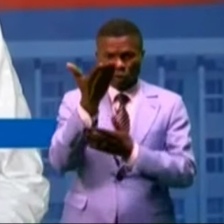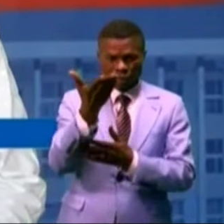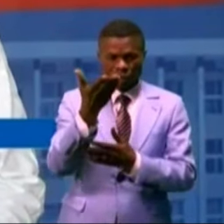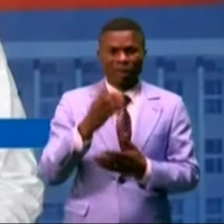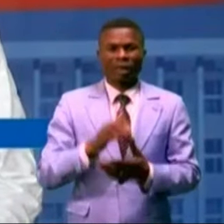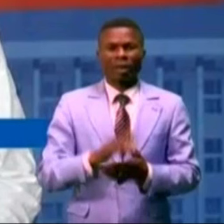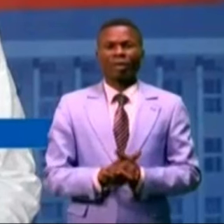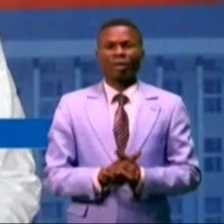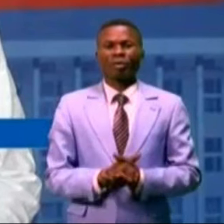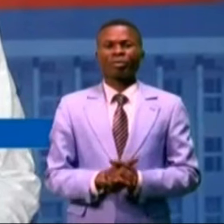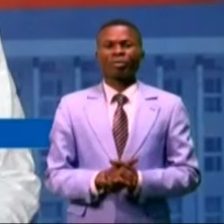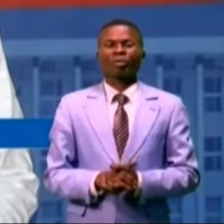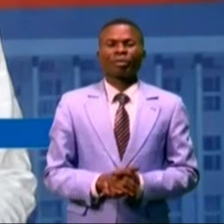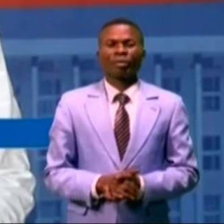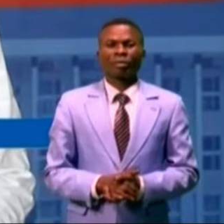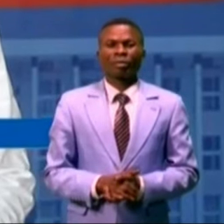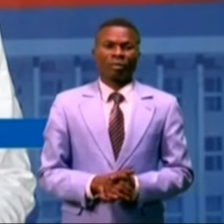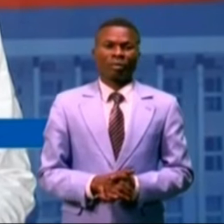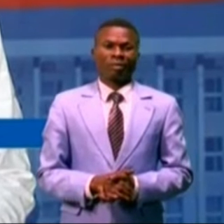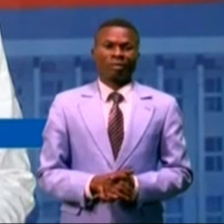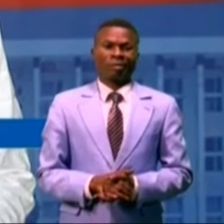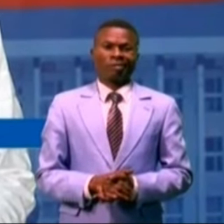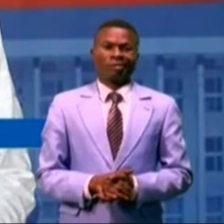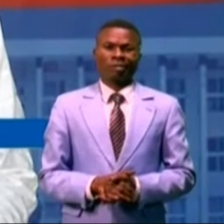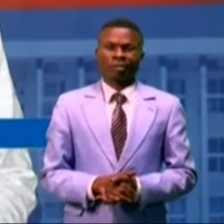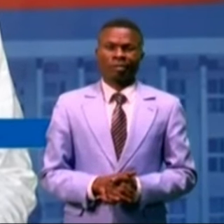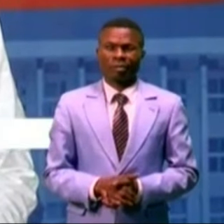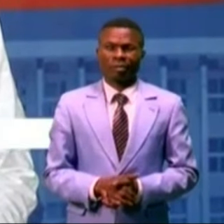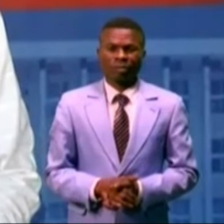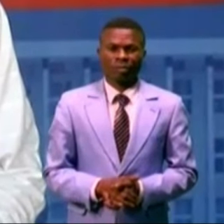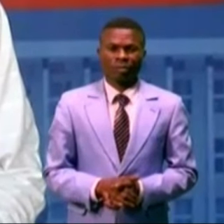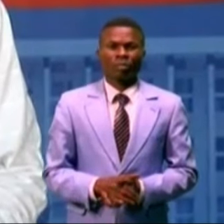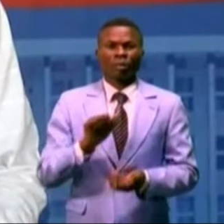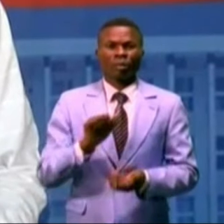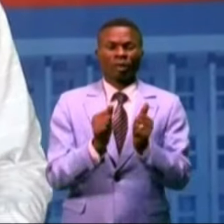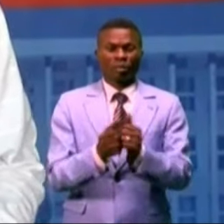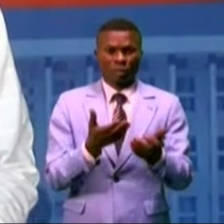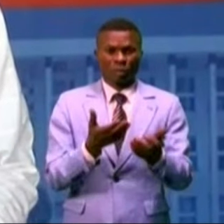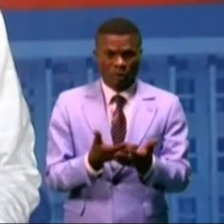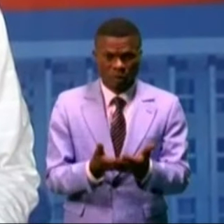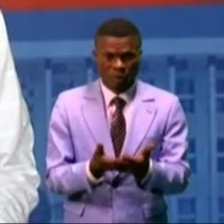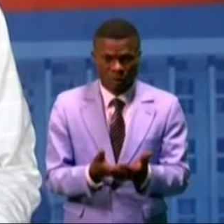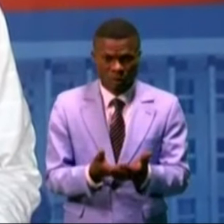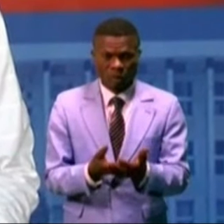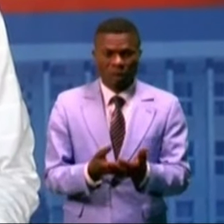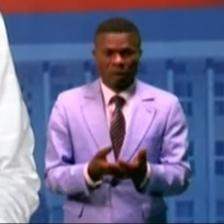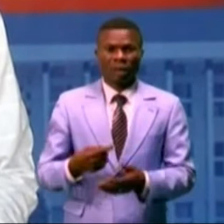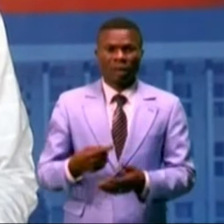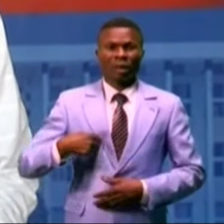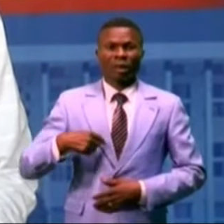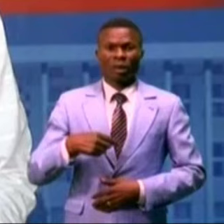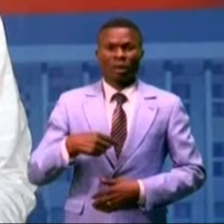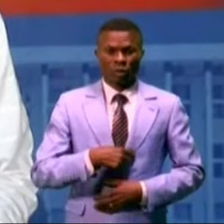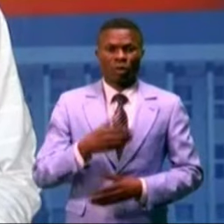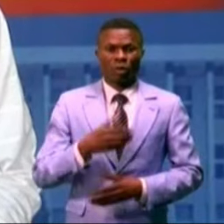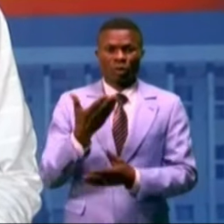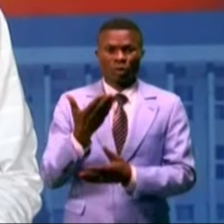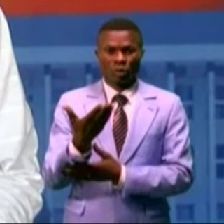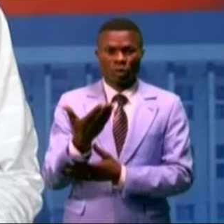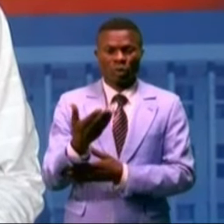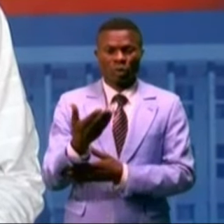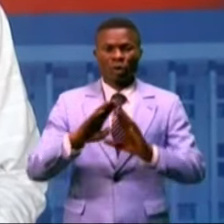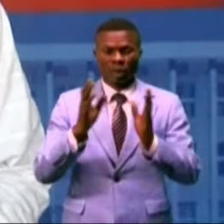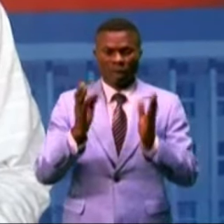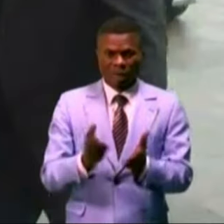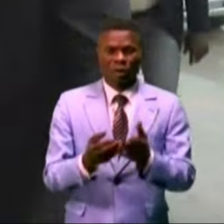nous avons commencé notre vacances parlementaires depuis le 15 et là on s'apprête à descendre à Mwinga qui est notre